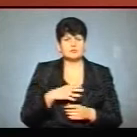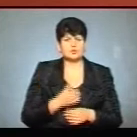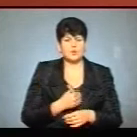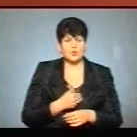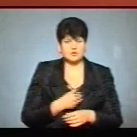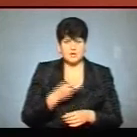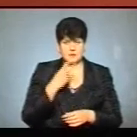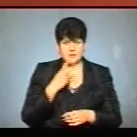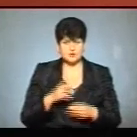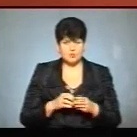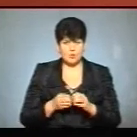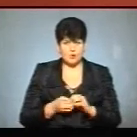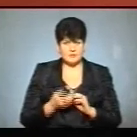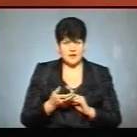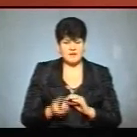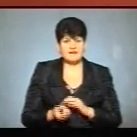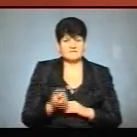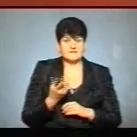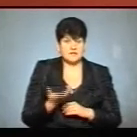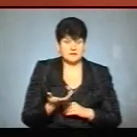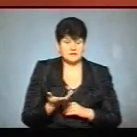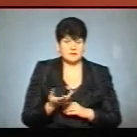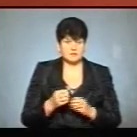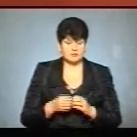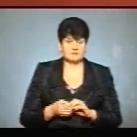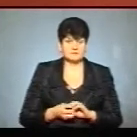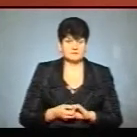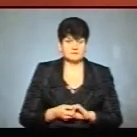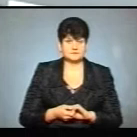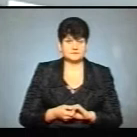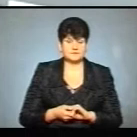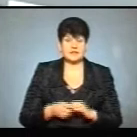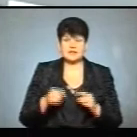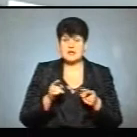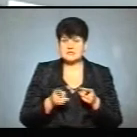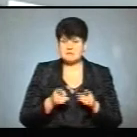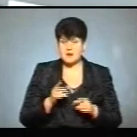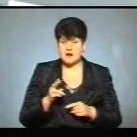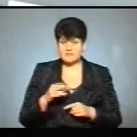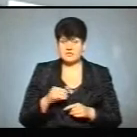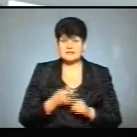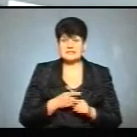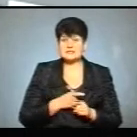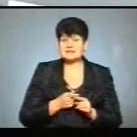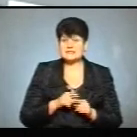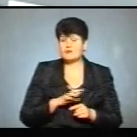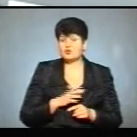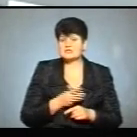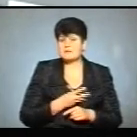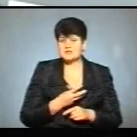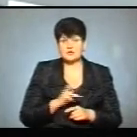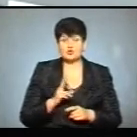ж таки, бачимо певну проблему. Така виникла, така колізія з надбавками. Ну, справді, це було за бажанням, і хто